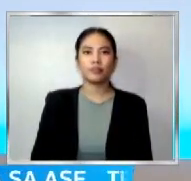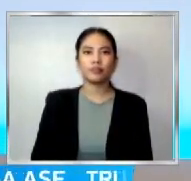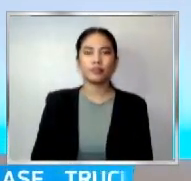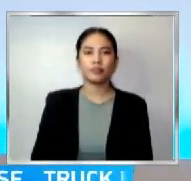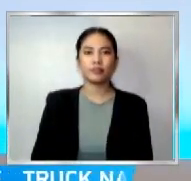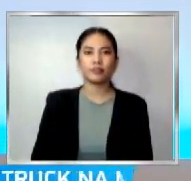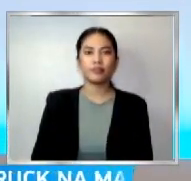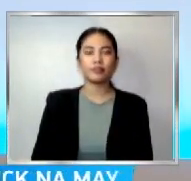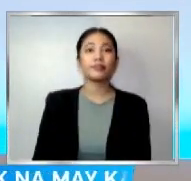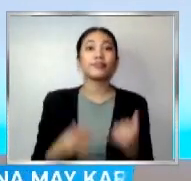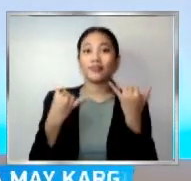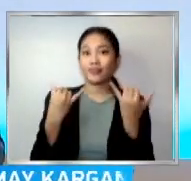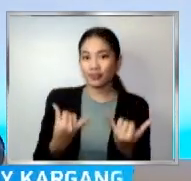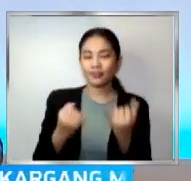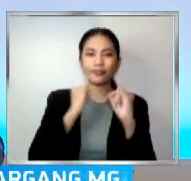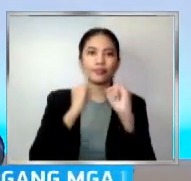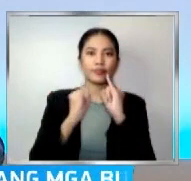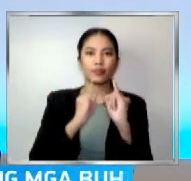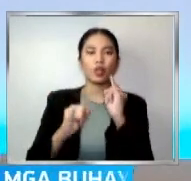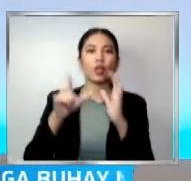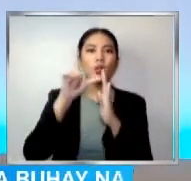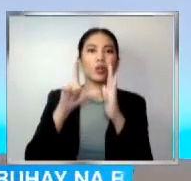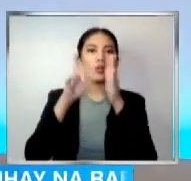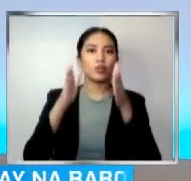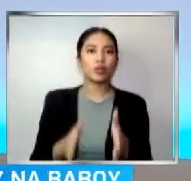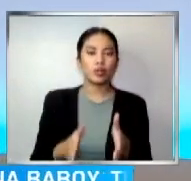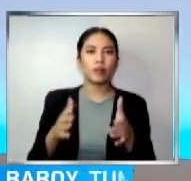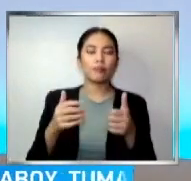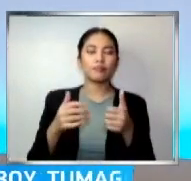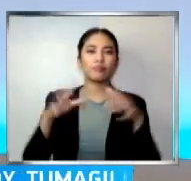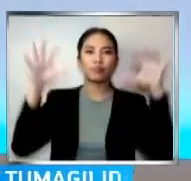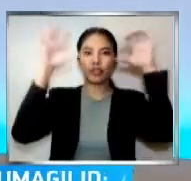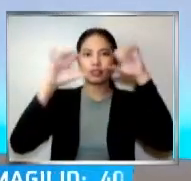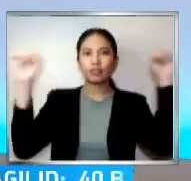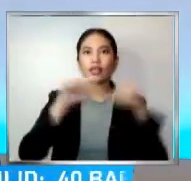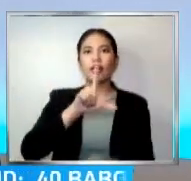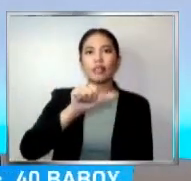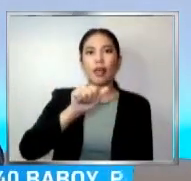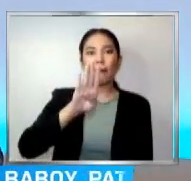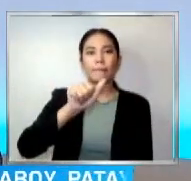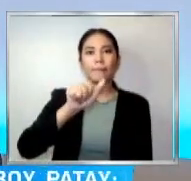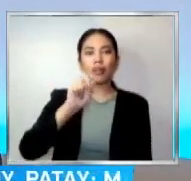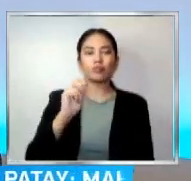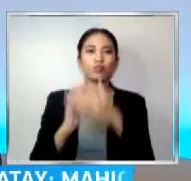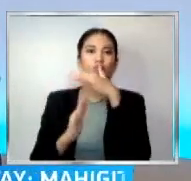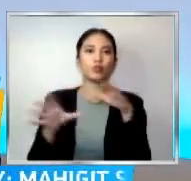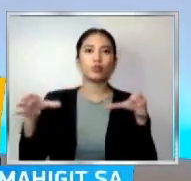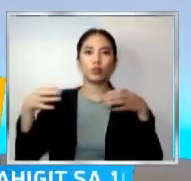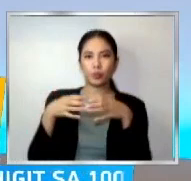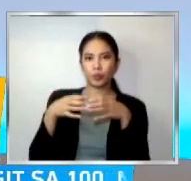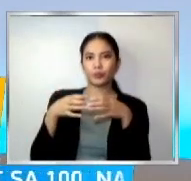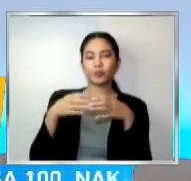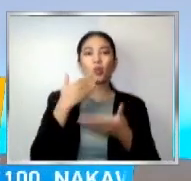Makakapanayam po natin ngayon si Attorney Vic Dimagiba, ang presidente ng Laban Consumer Incorporated. Magandang tanghali po, Attorney Dimagiba. Si Rafi Tima po ito.